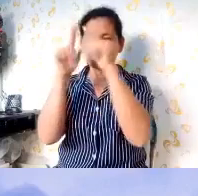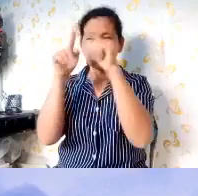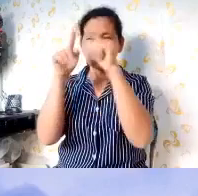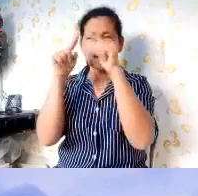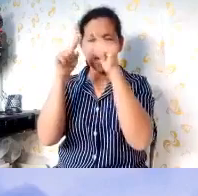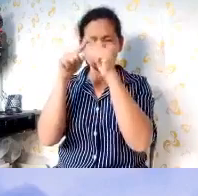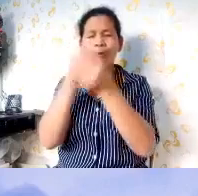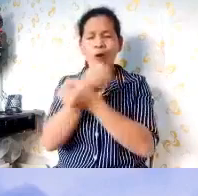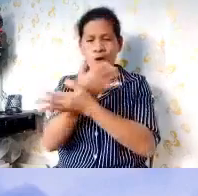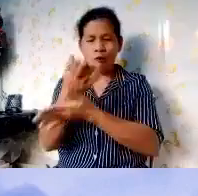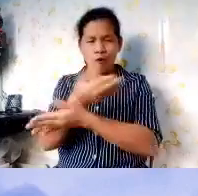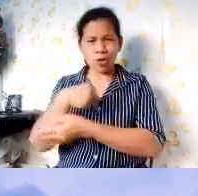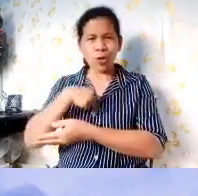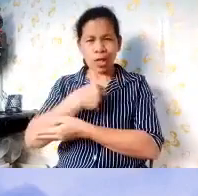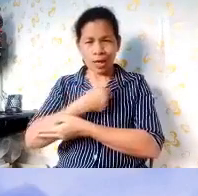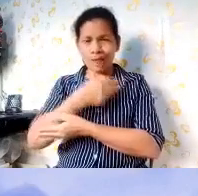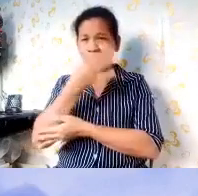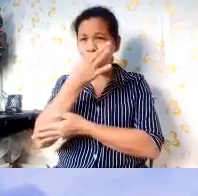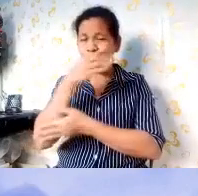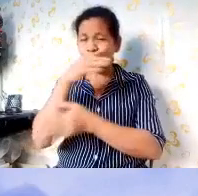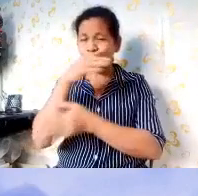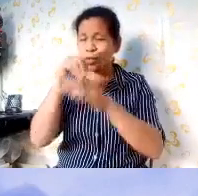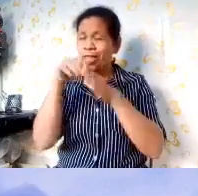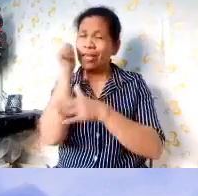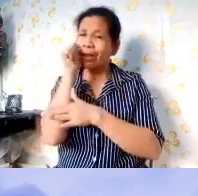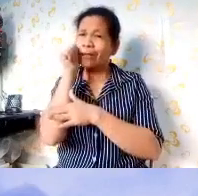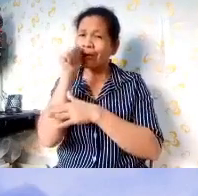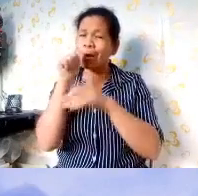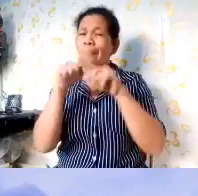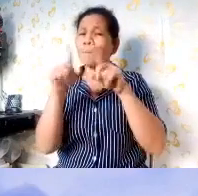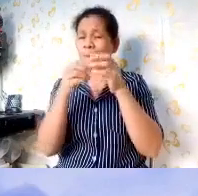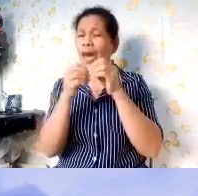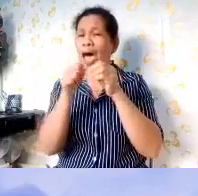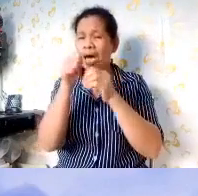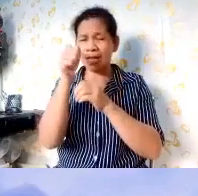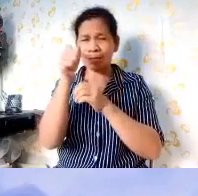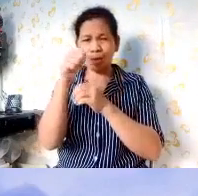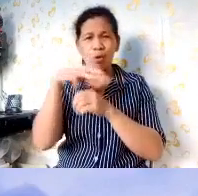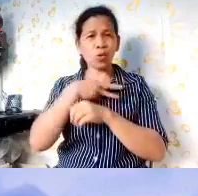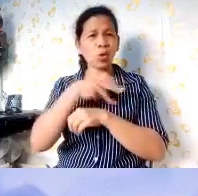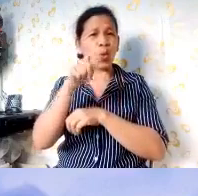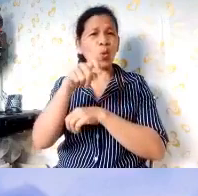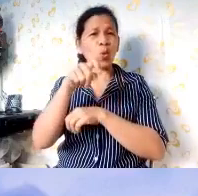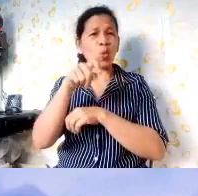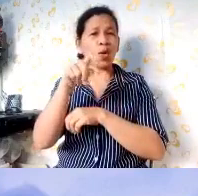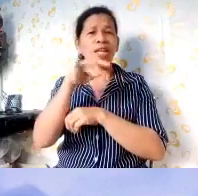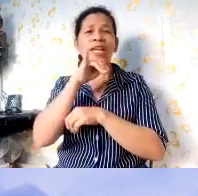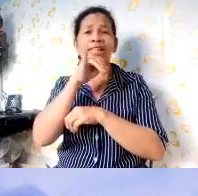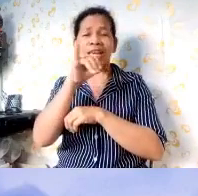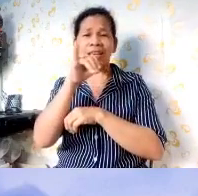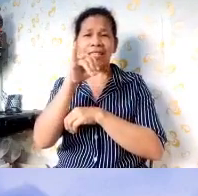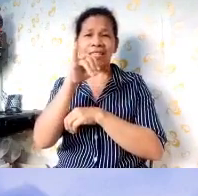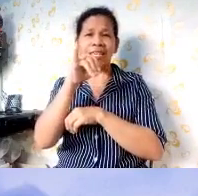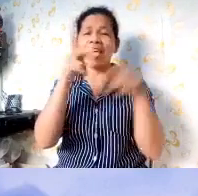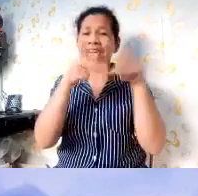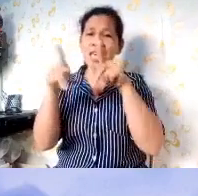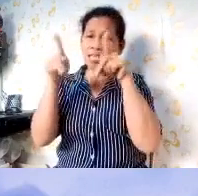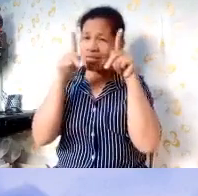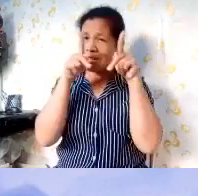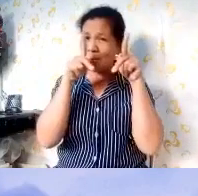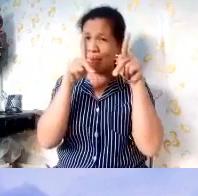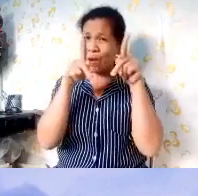sa araw-araw. No? Pero ang higit po nating kailangan, mga kapatid, ay yung kapangyarihan ng